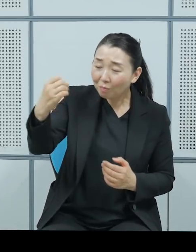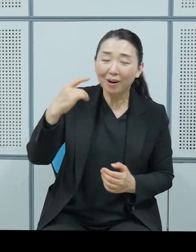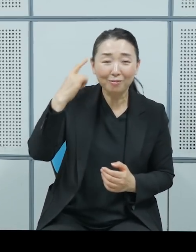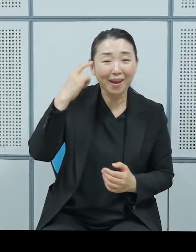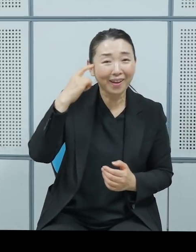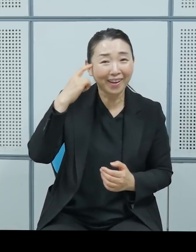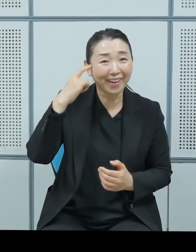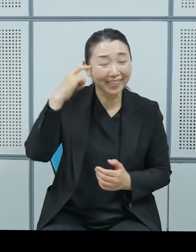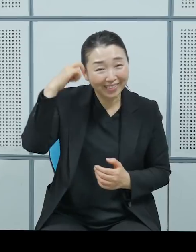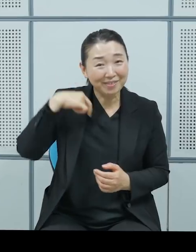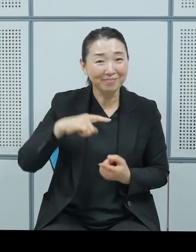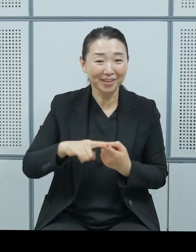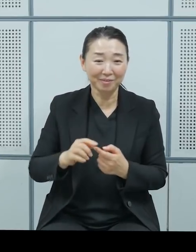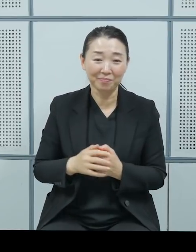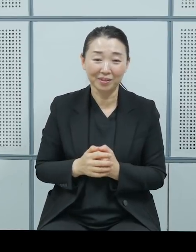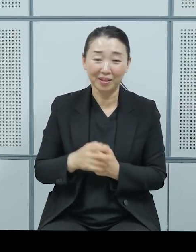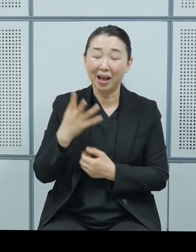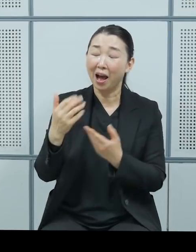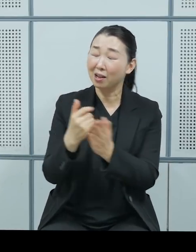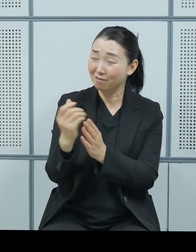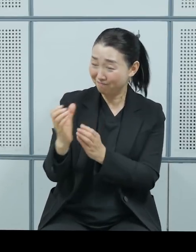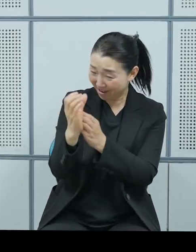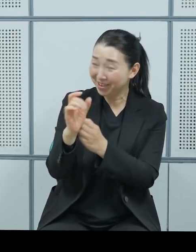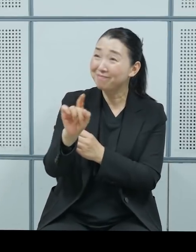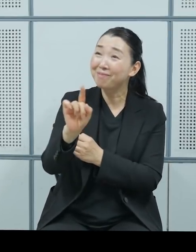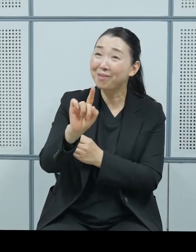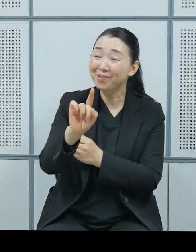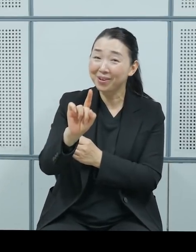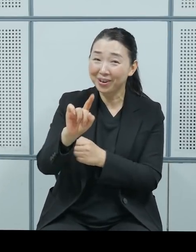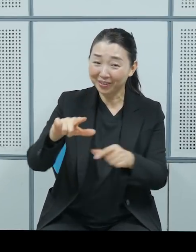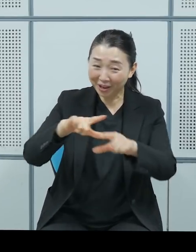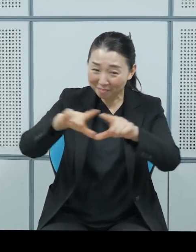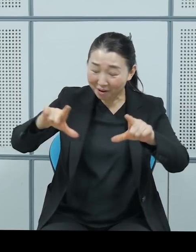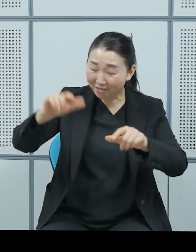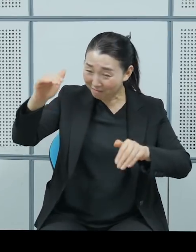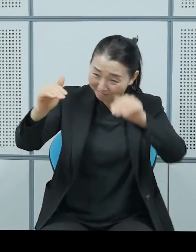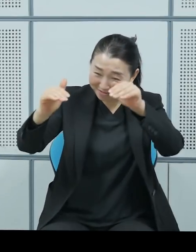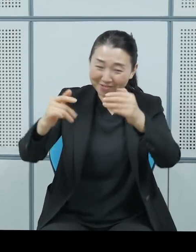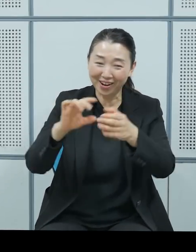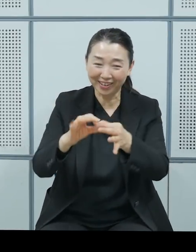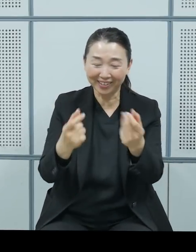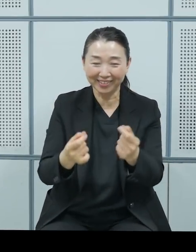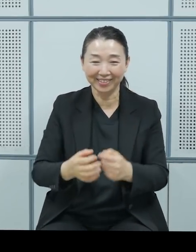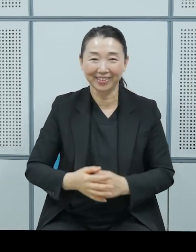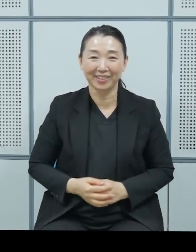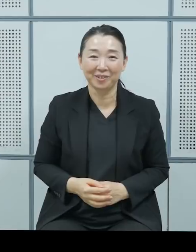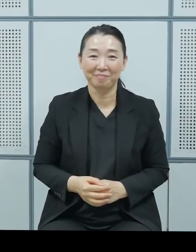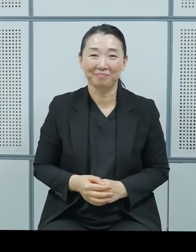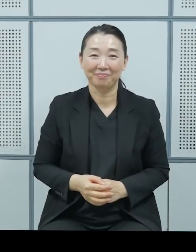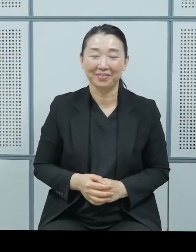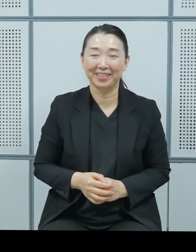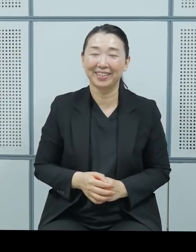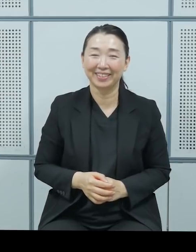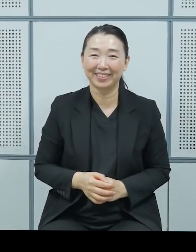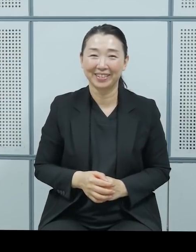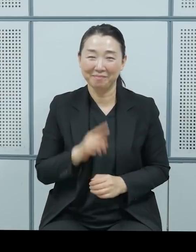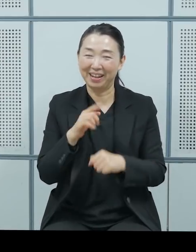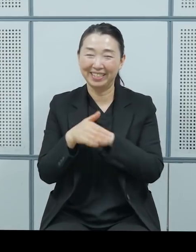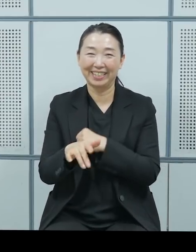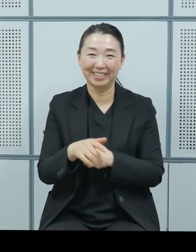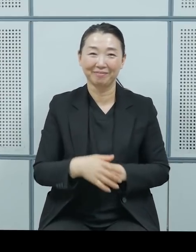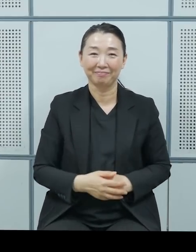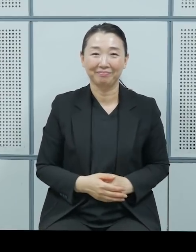이런 느낌으로 하나님과 나 독대하실 때는 아유. 되게 평등한 관계에서 그러면 말이 그런 거죠. 그래서